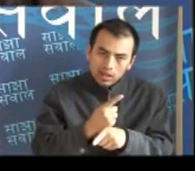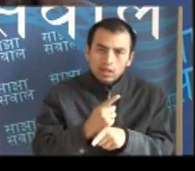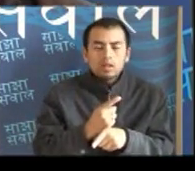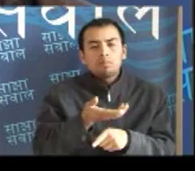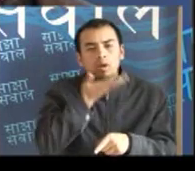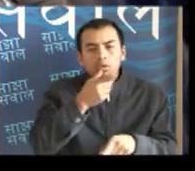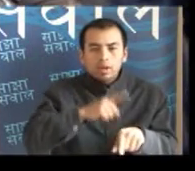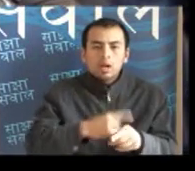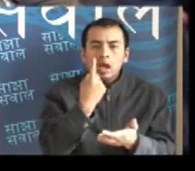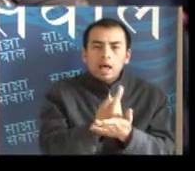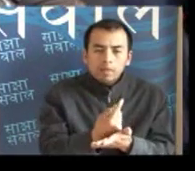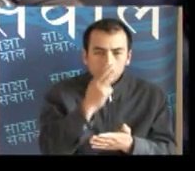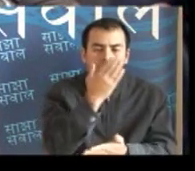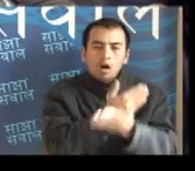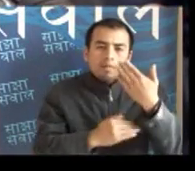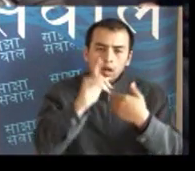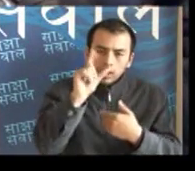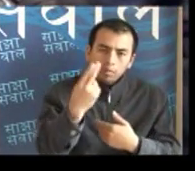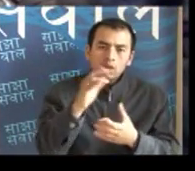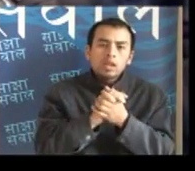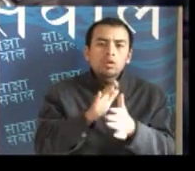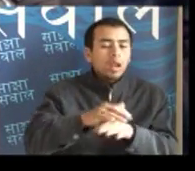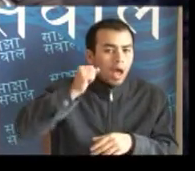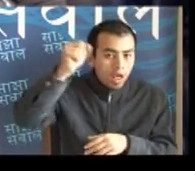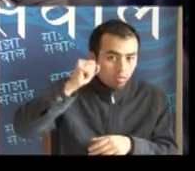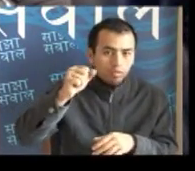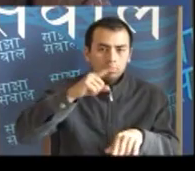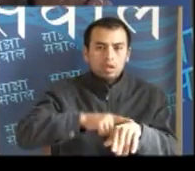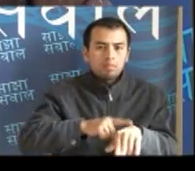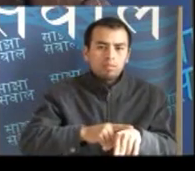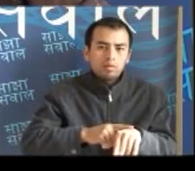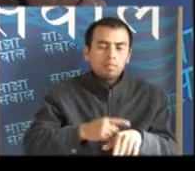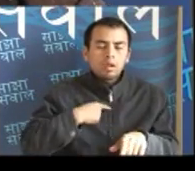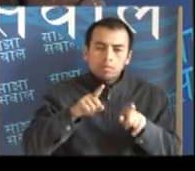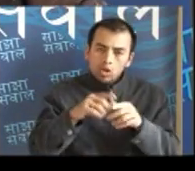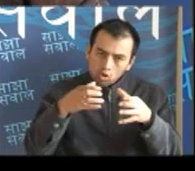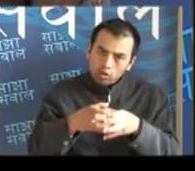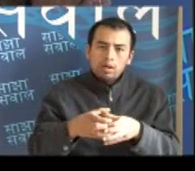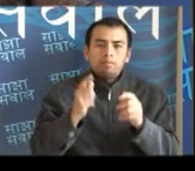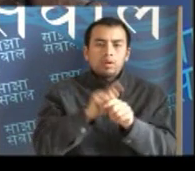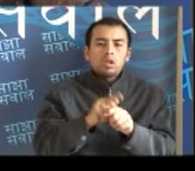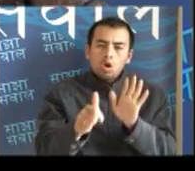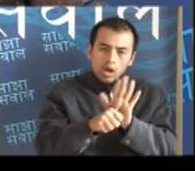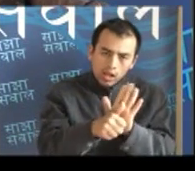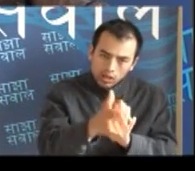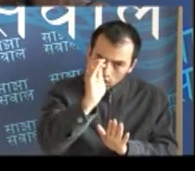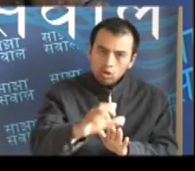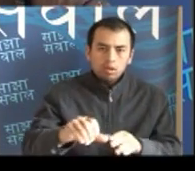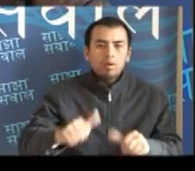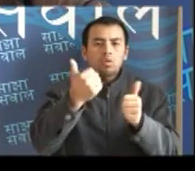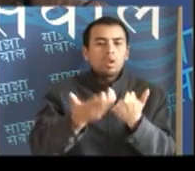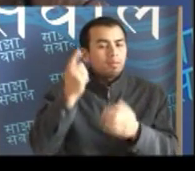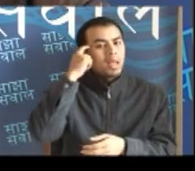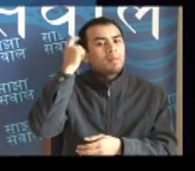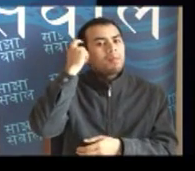प्रक्रियामा काठमाडौँमा अपाङ्गता भएको साथीहरूले आन्दोलन गइरहँदा मैले पनि एउटा सङ्गठन बनाएर हामी पनि अगाडि बढ्यो भने सक्थ्यो कि भन्ने मैले